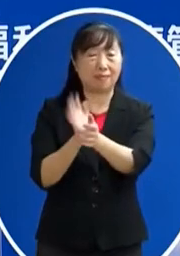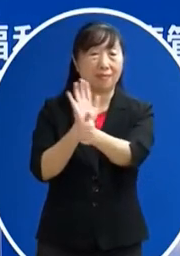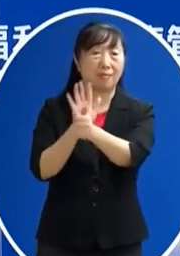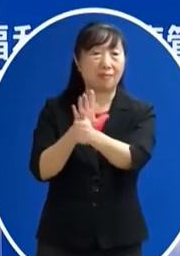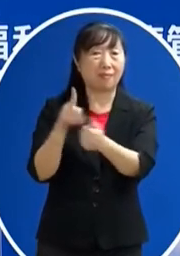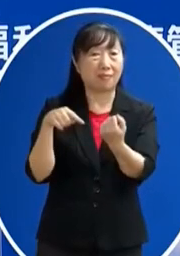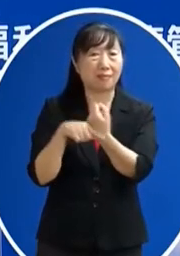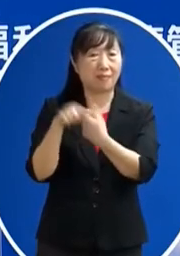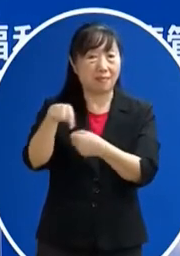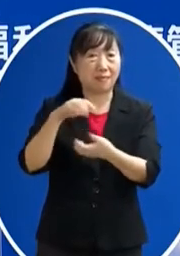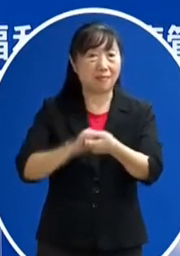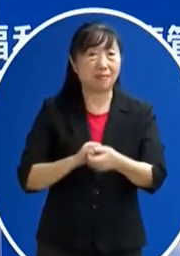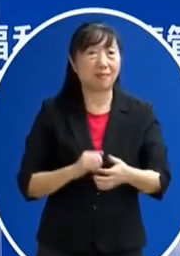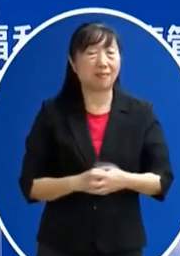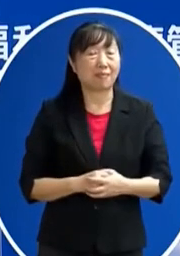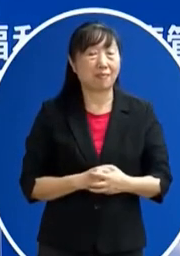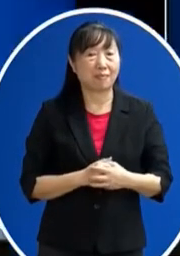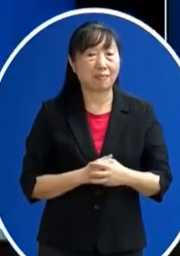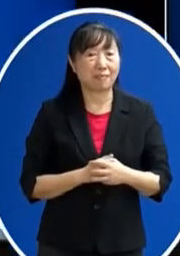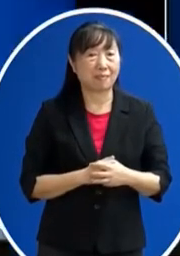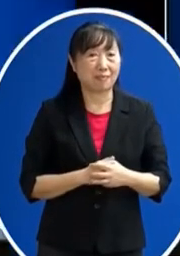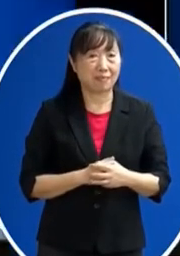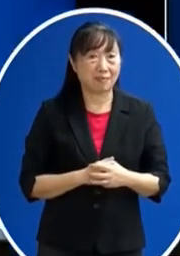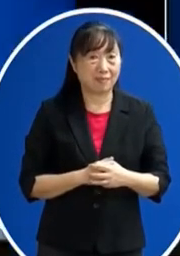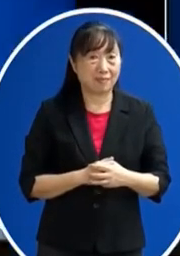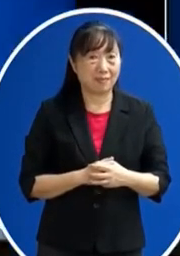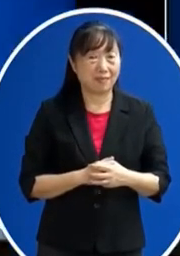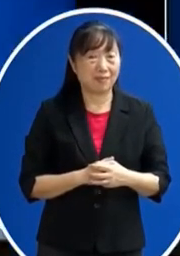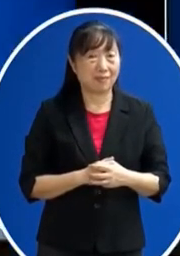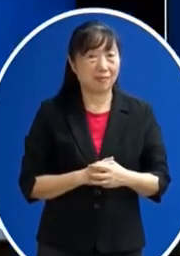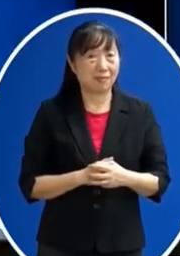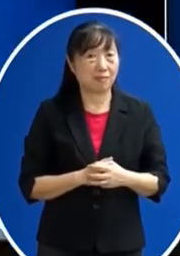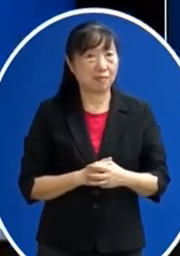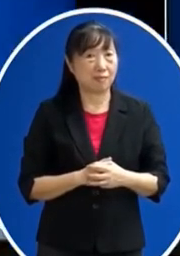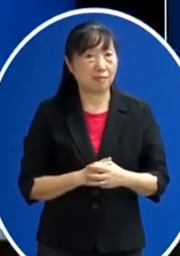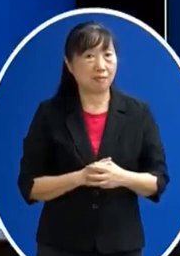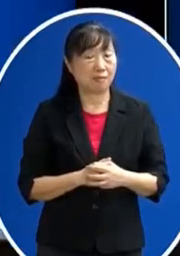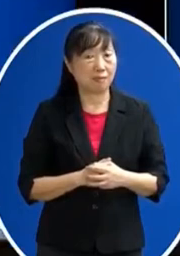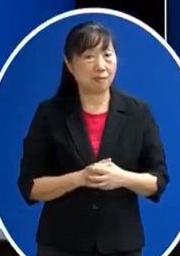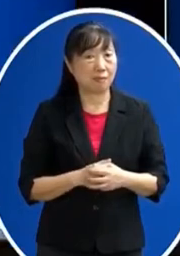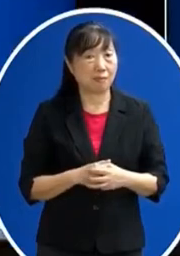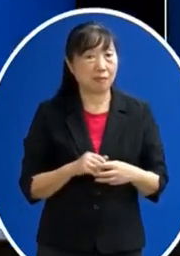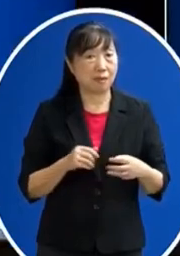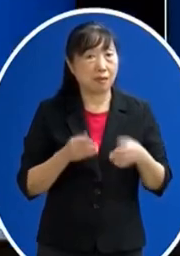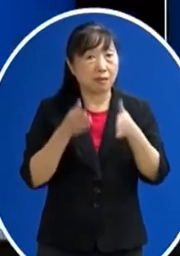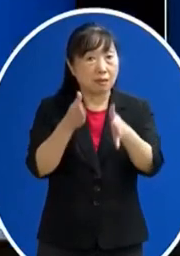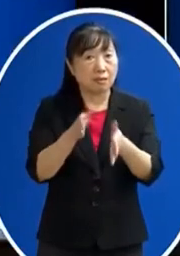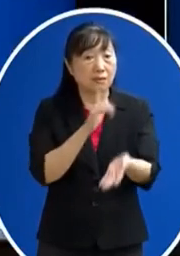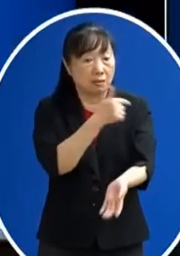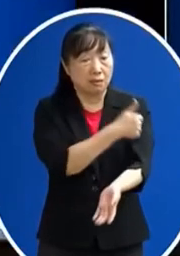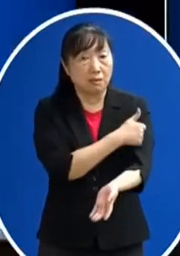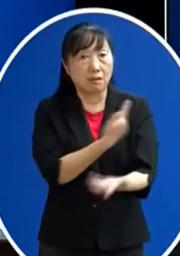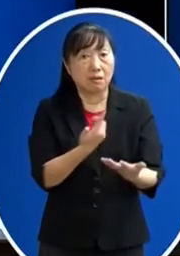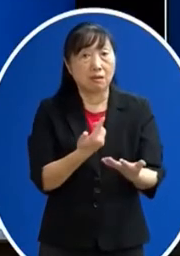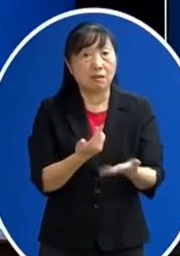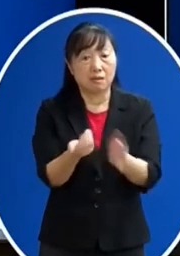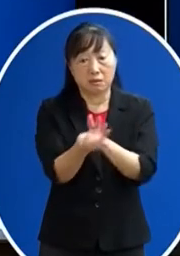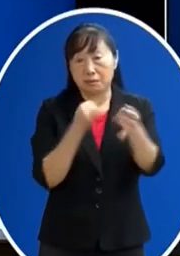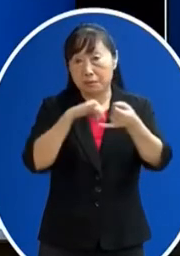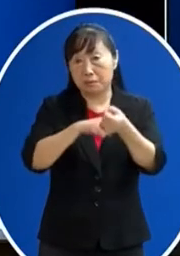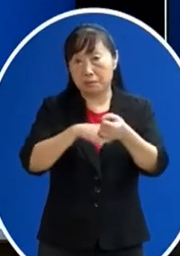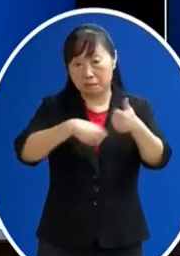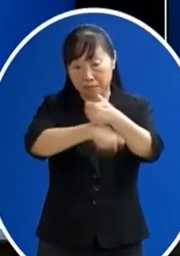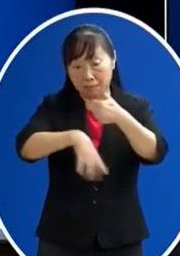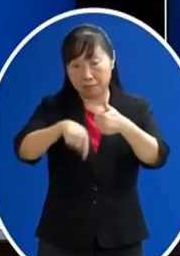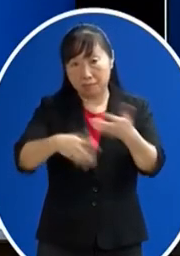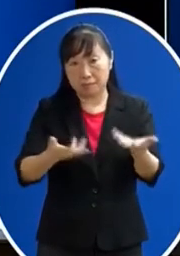考。来， 会有提问，主要还是针对那个刚才提到那个疫苗预约平台的部分，因为我们